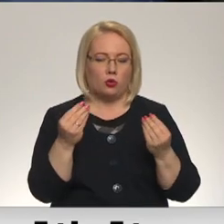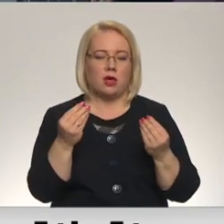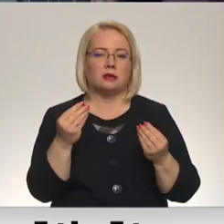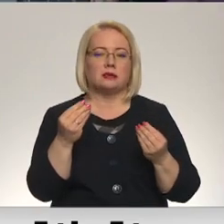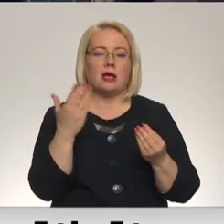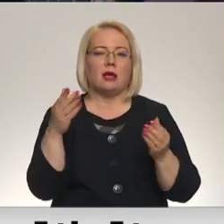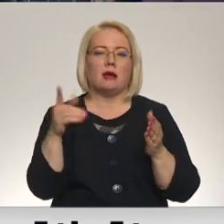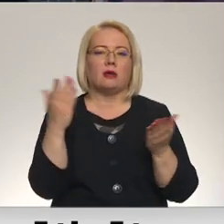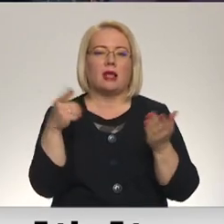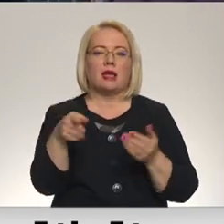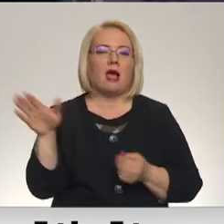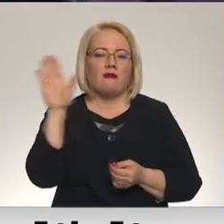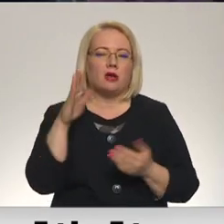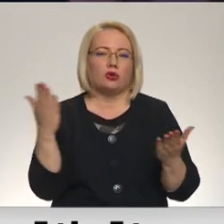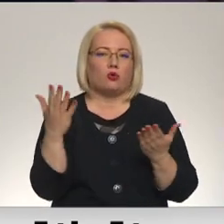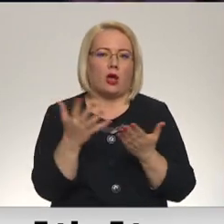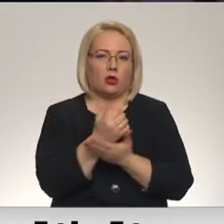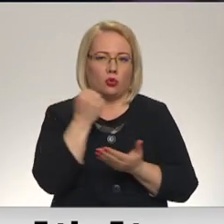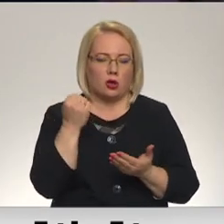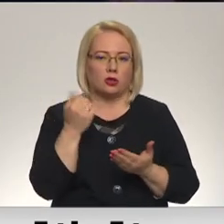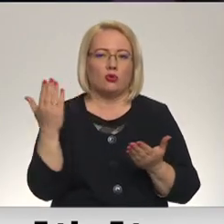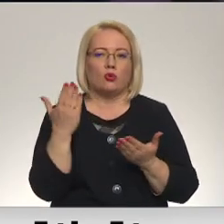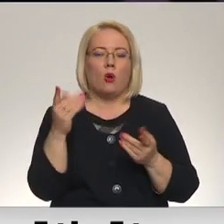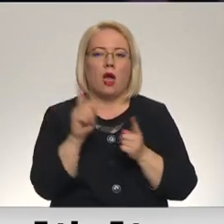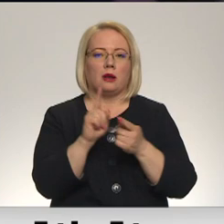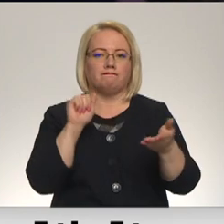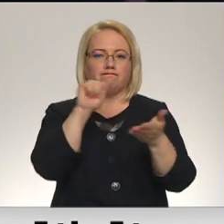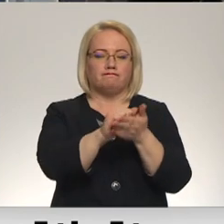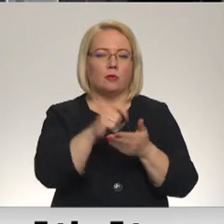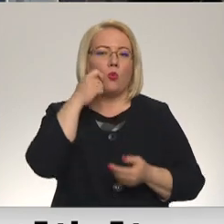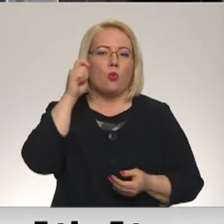valūtā par valūtas maiņas kursu, ko publicējusi Ukrainas valsts